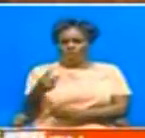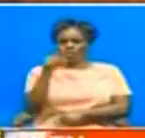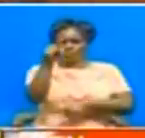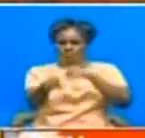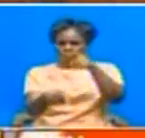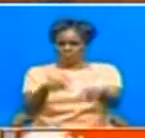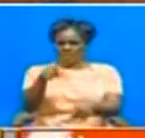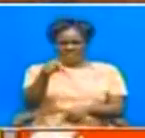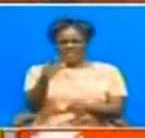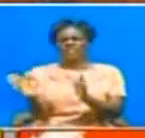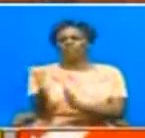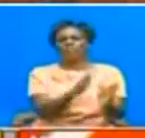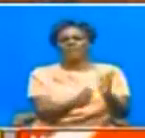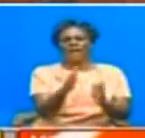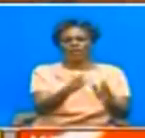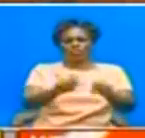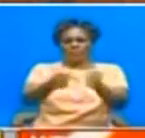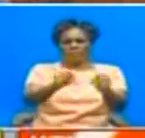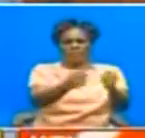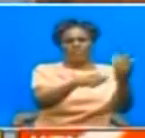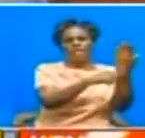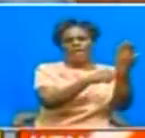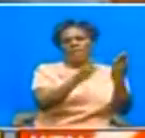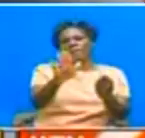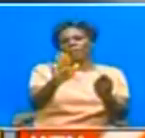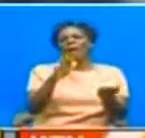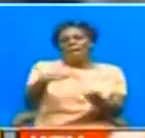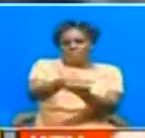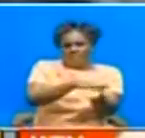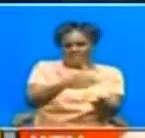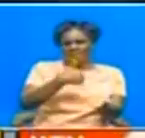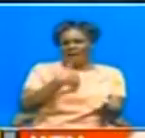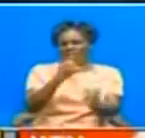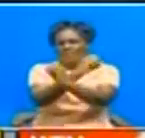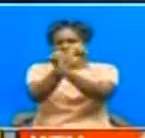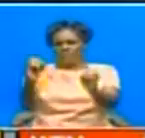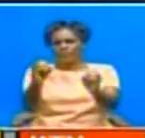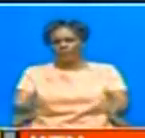washtakiwe njama za kuwapaka tope na wala aina msingi wowote.